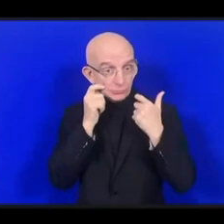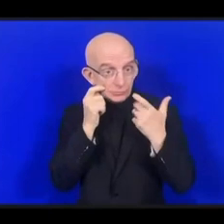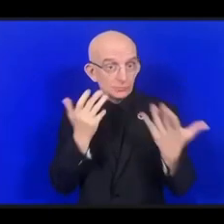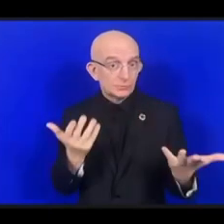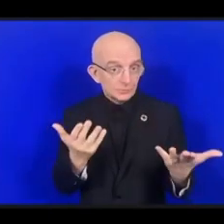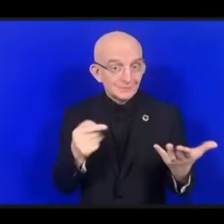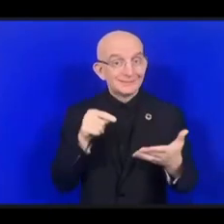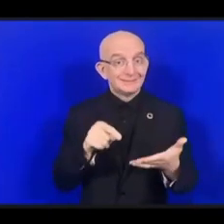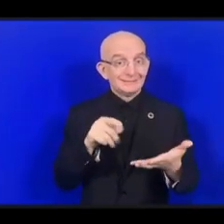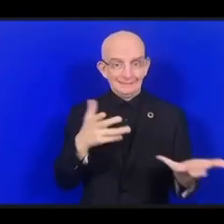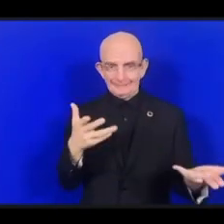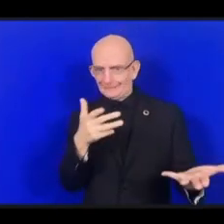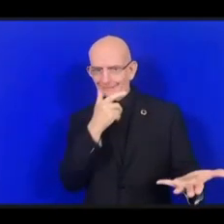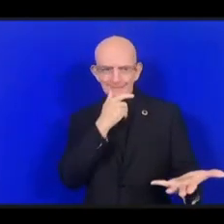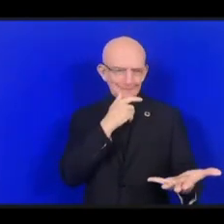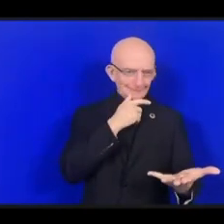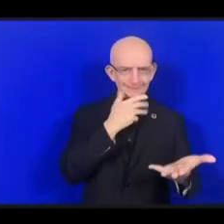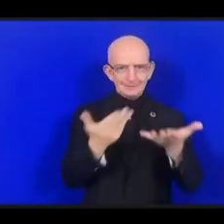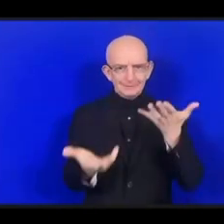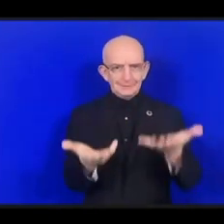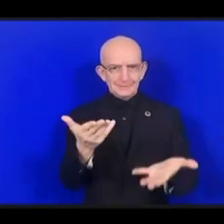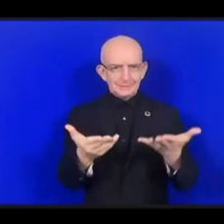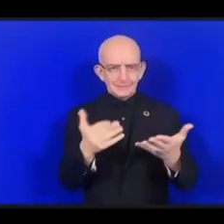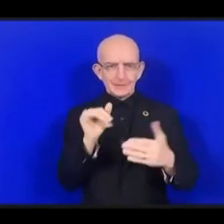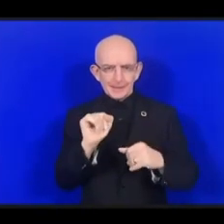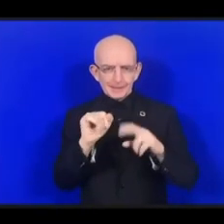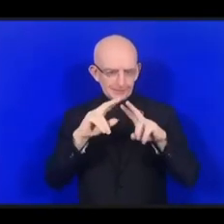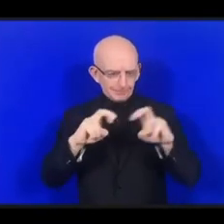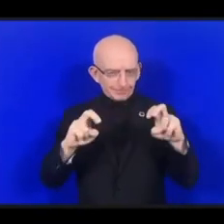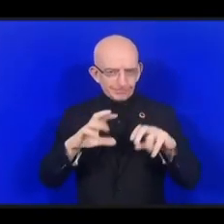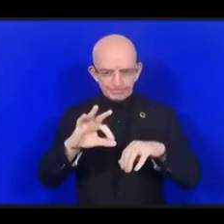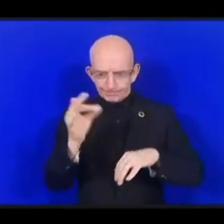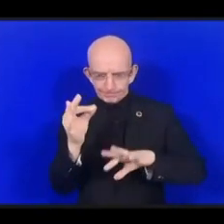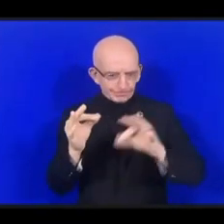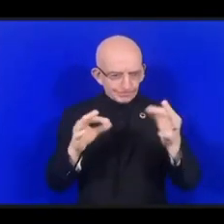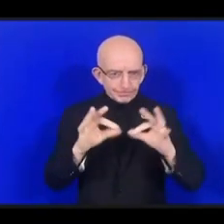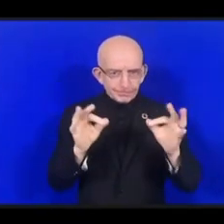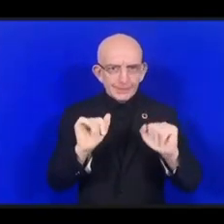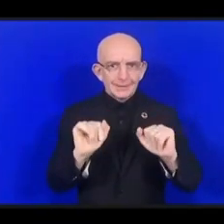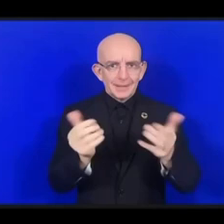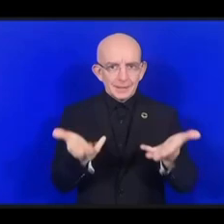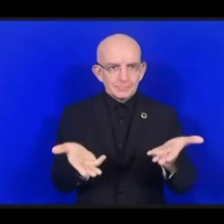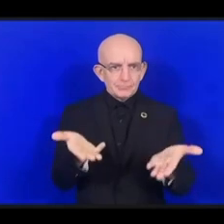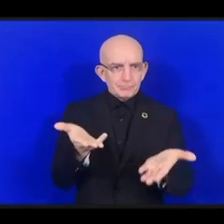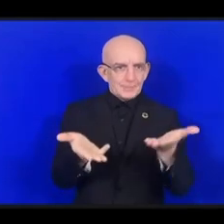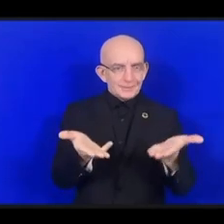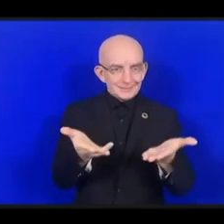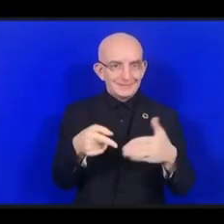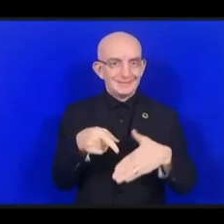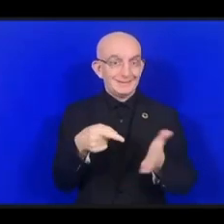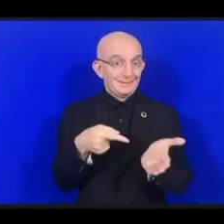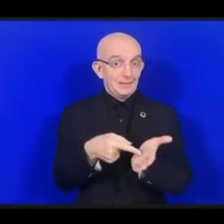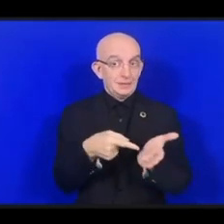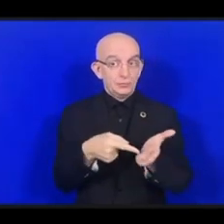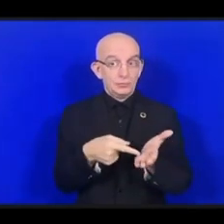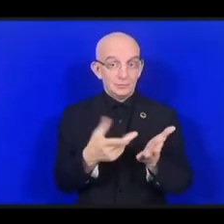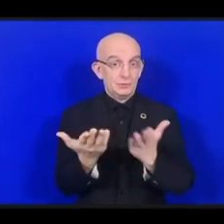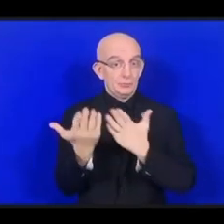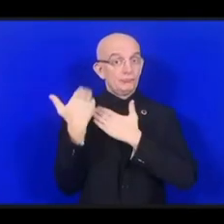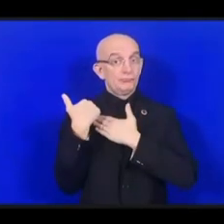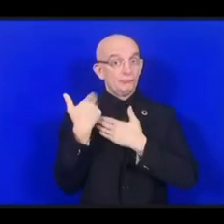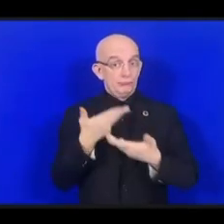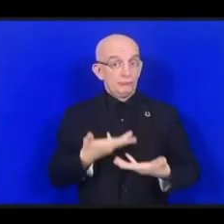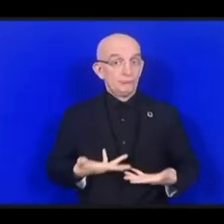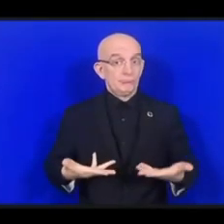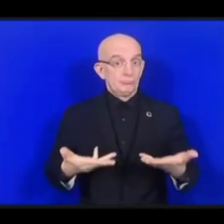la technologie est entre nos mains et en tant que consommateur de la technologie afin de